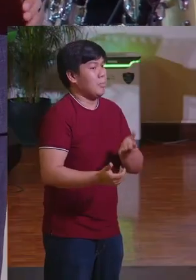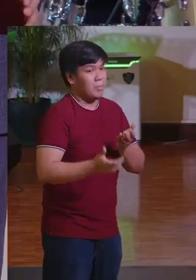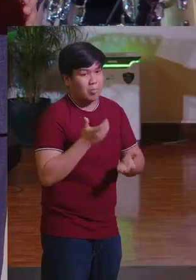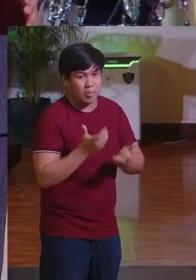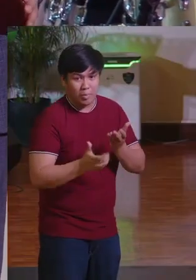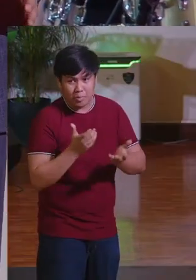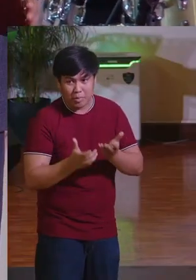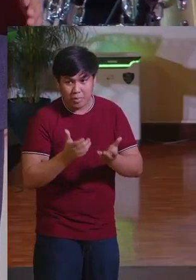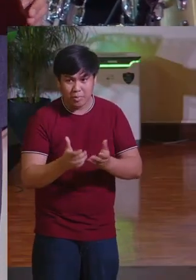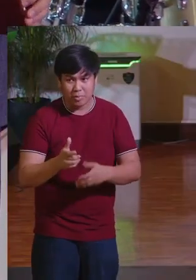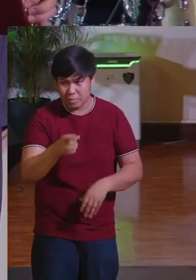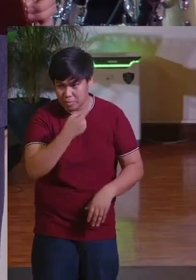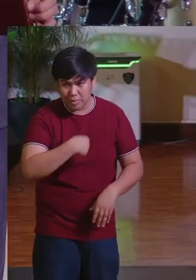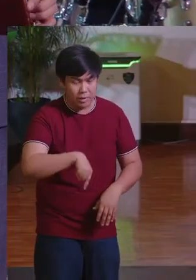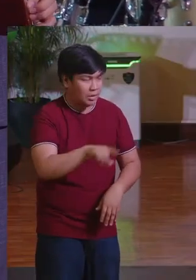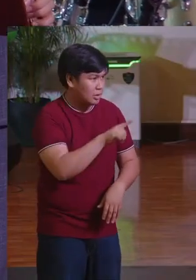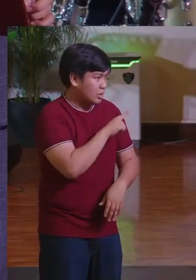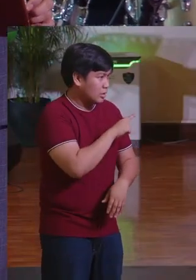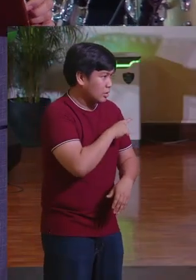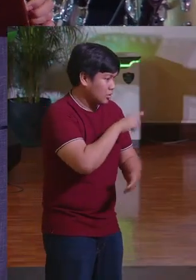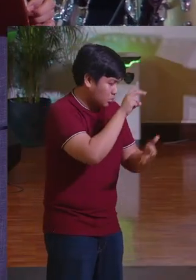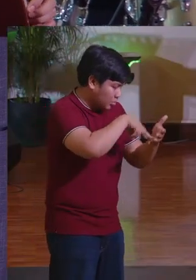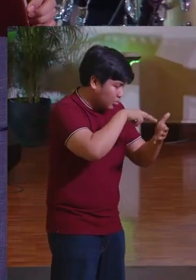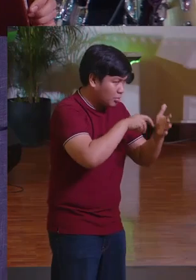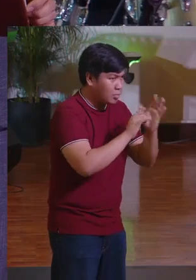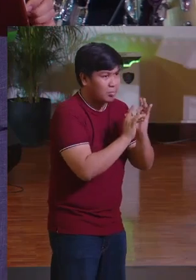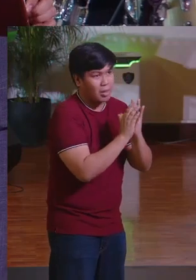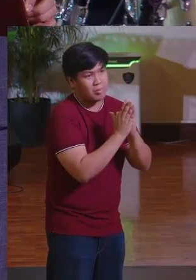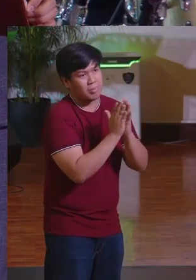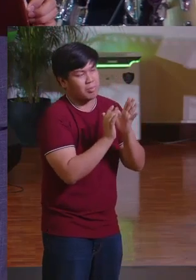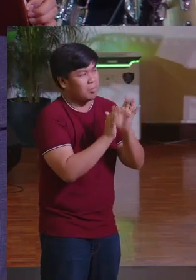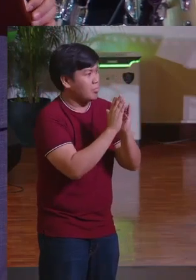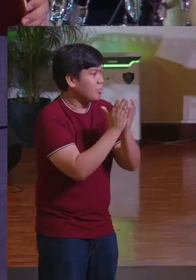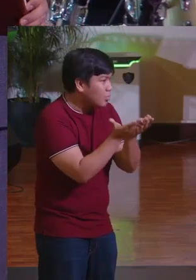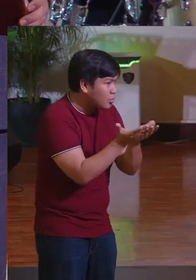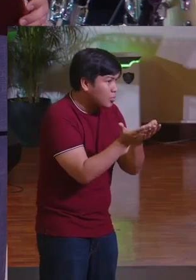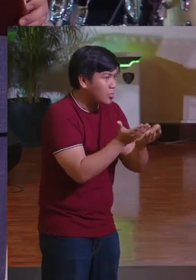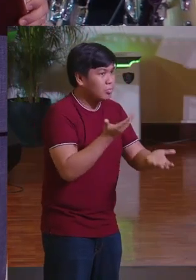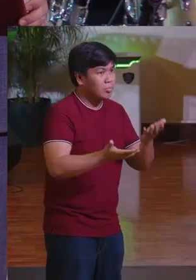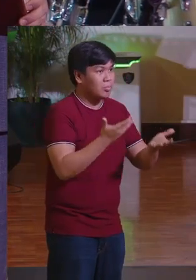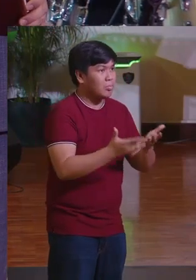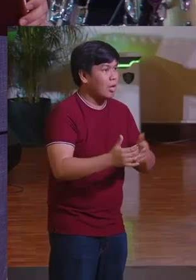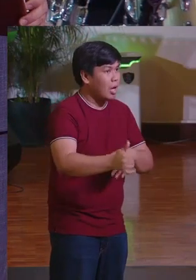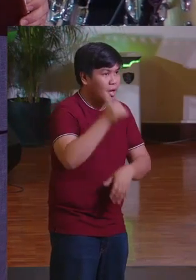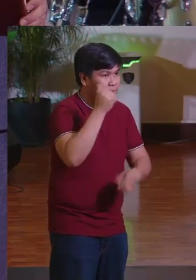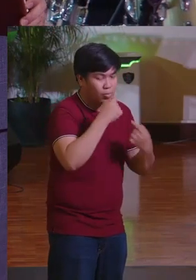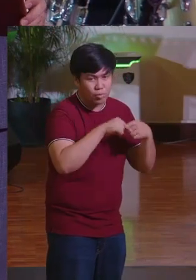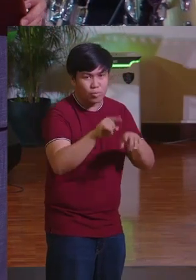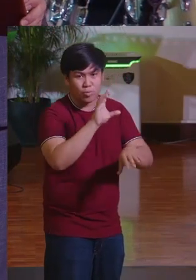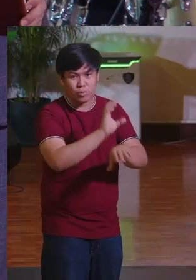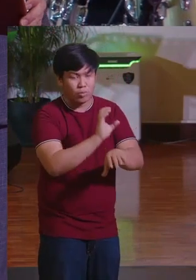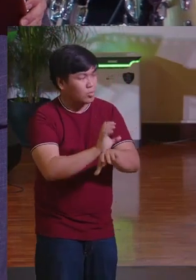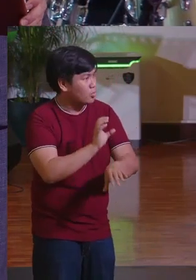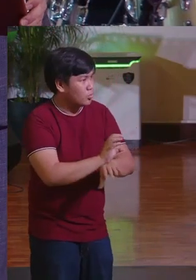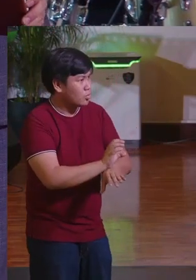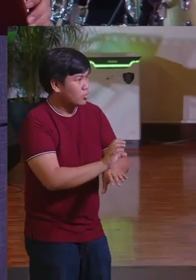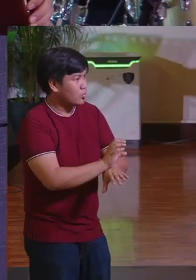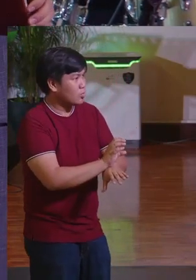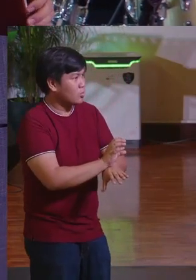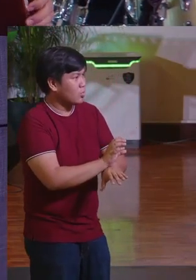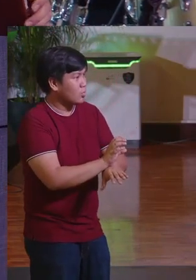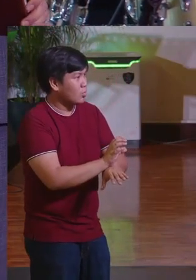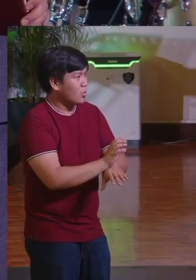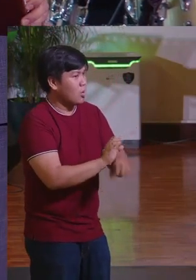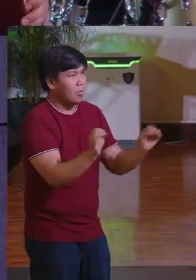Maharing tinatamad tayo magbasa ng salita ng Diyos. Tinatamad tayong umattend ng church. Wala